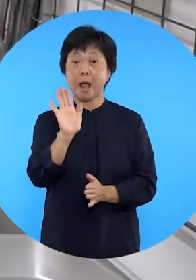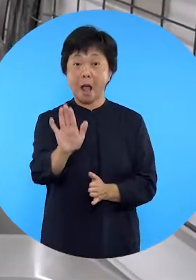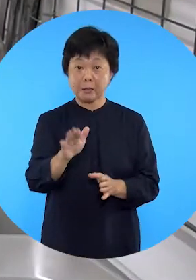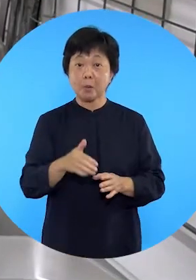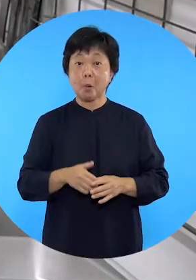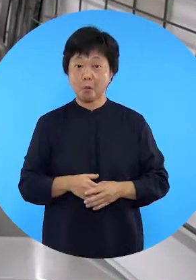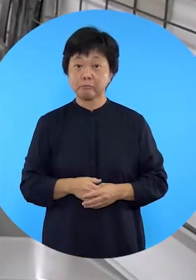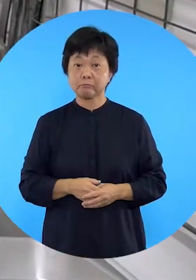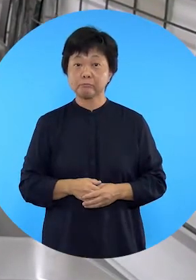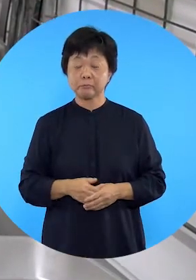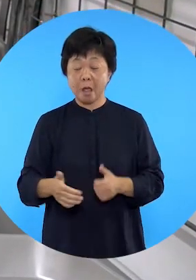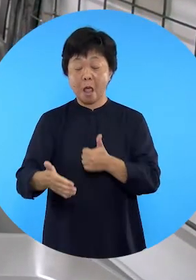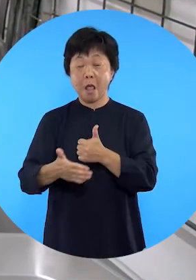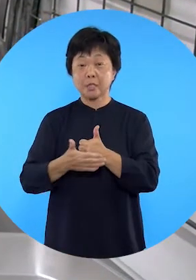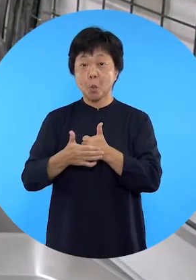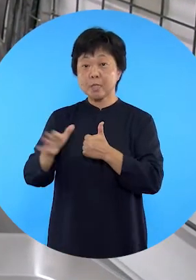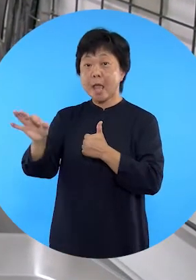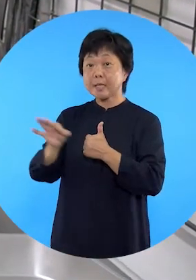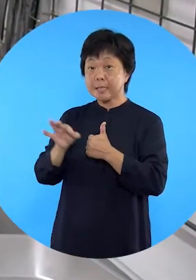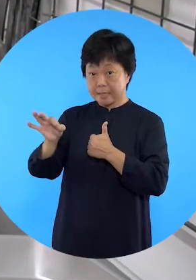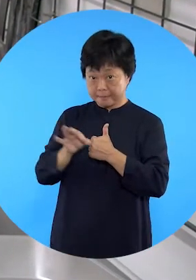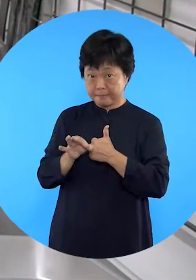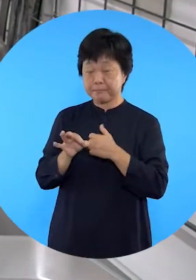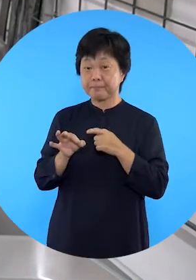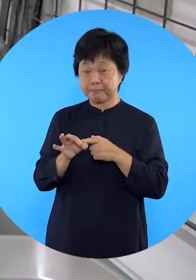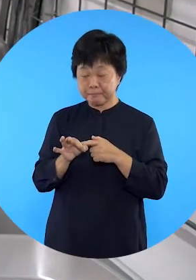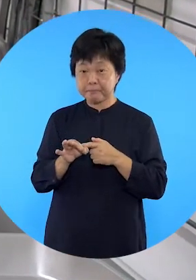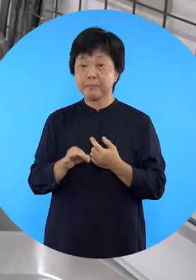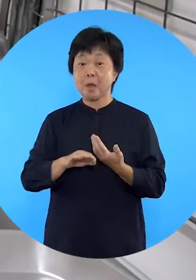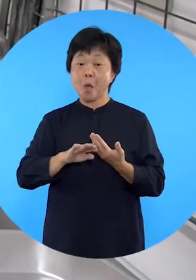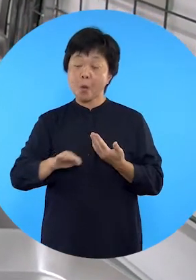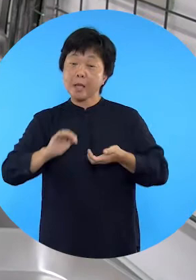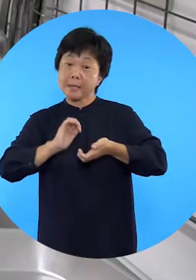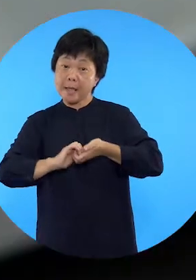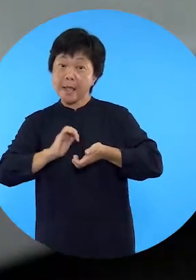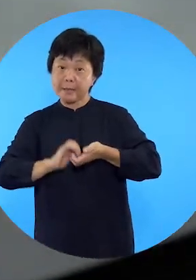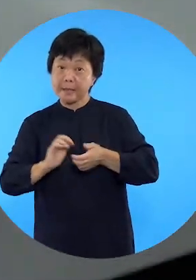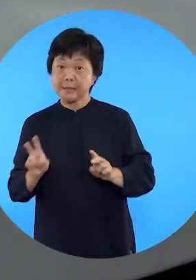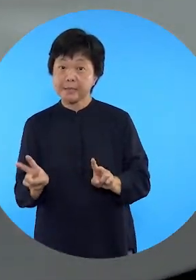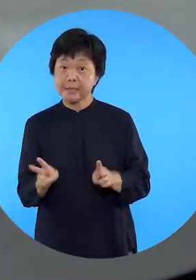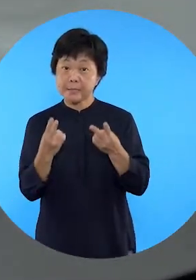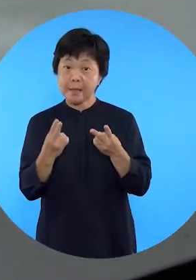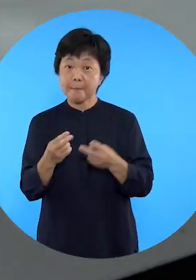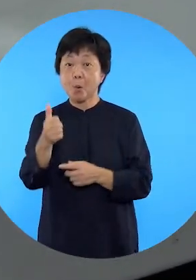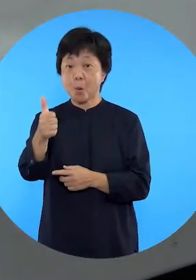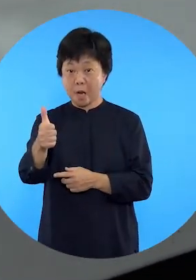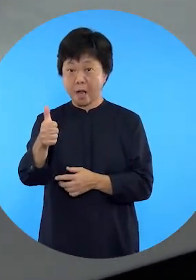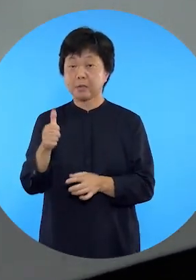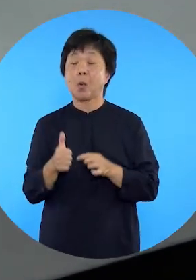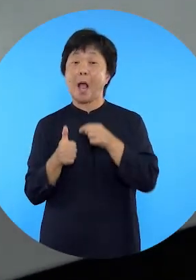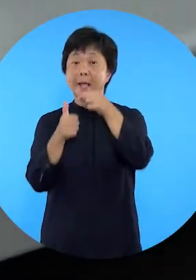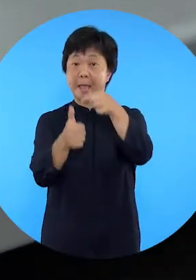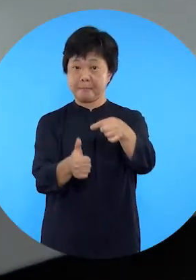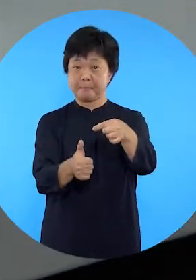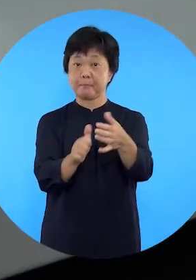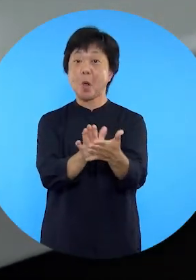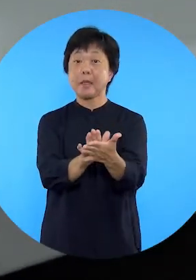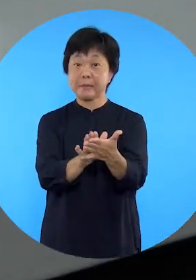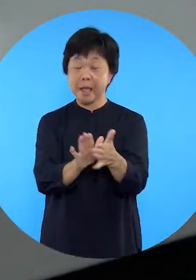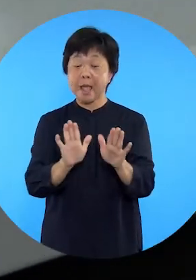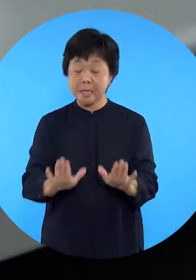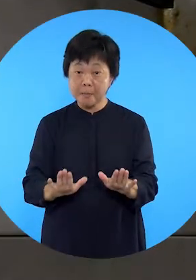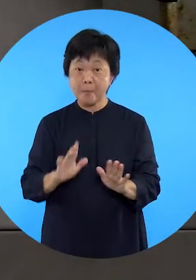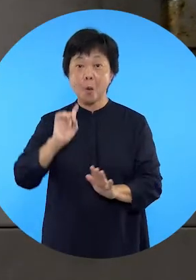した後もその助成金をもらうだけじゃなくて、定期的な専門家派遣 みたいなのが